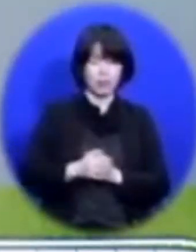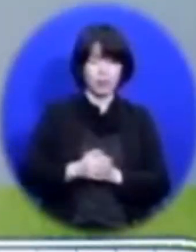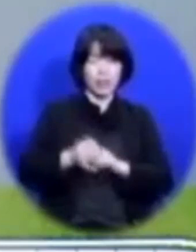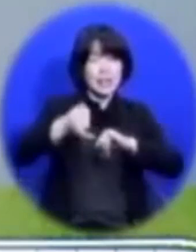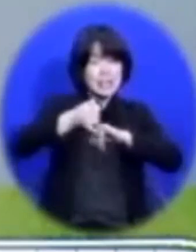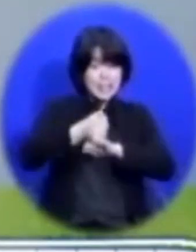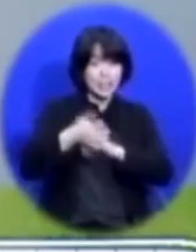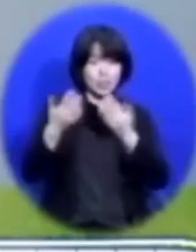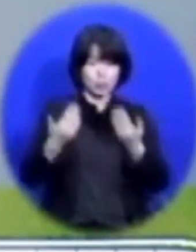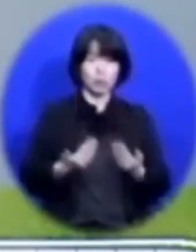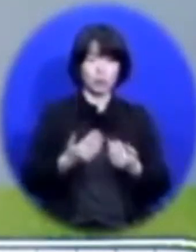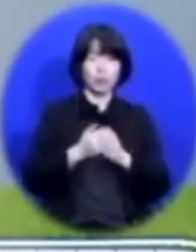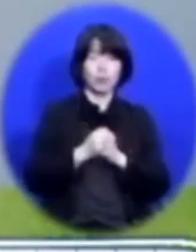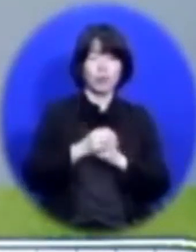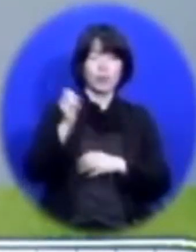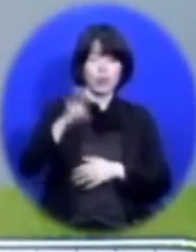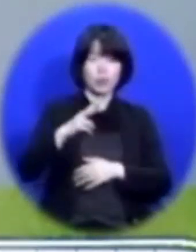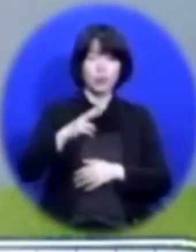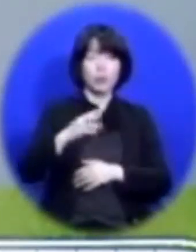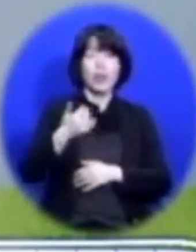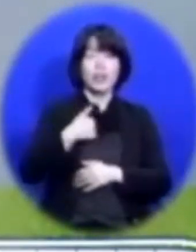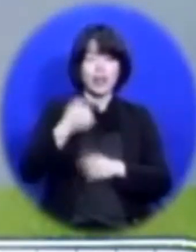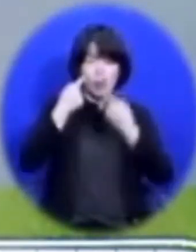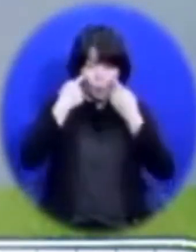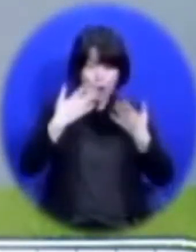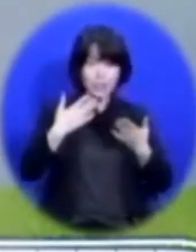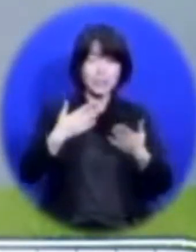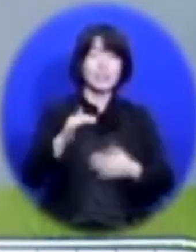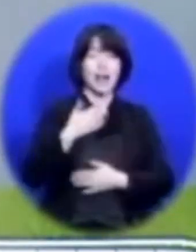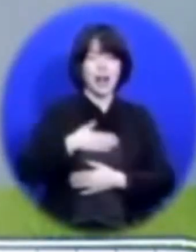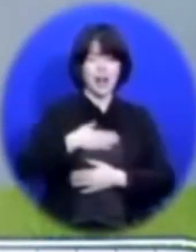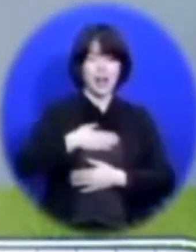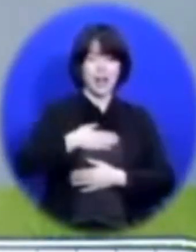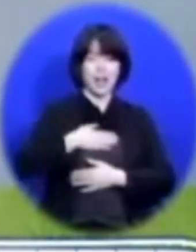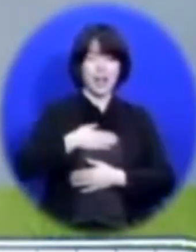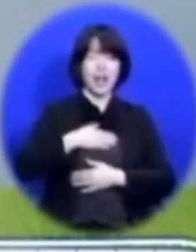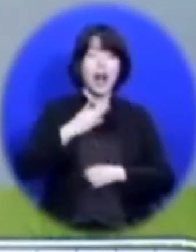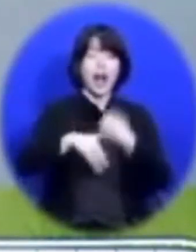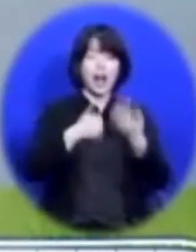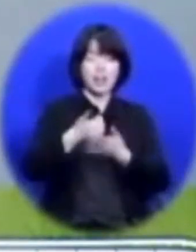않으셨다.그분은 약속하셨고,나는그것을확신한다.